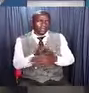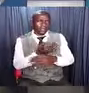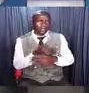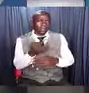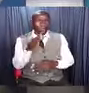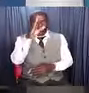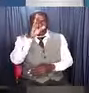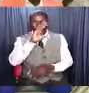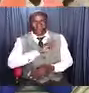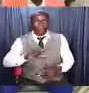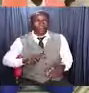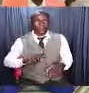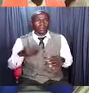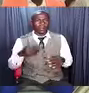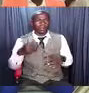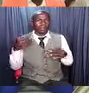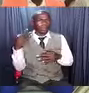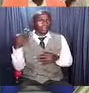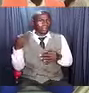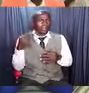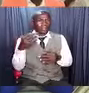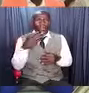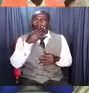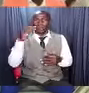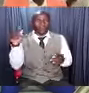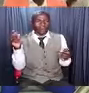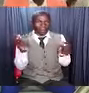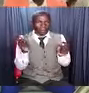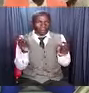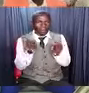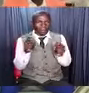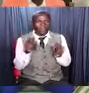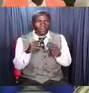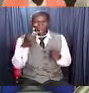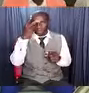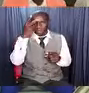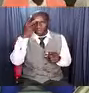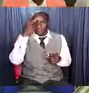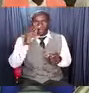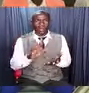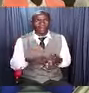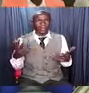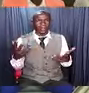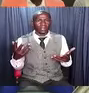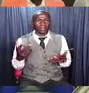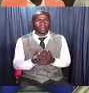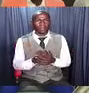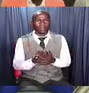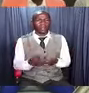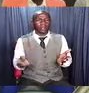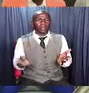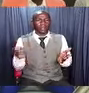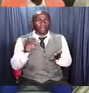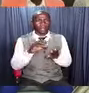Because the shepherd of the Lord really neno lana ya uchungu wa rohoni kwa wazazi. The curse of bitterness of the parents. Hallelujah. Hallelujah.